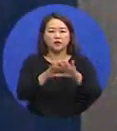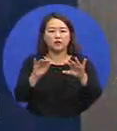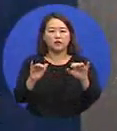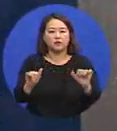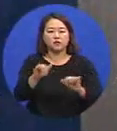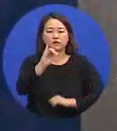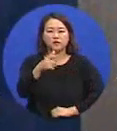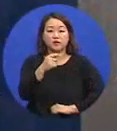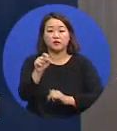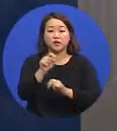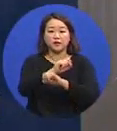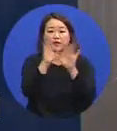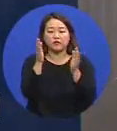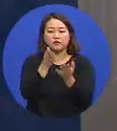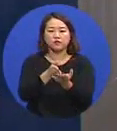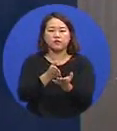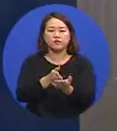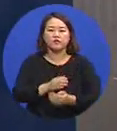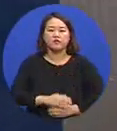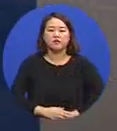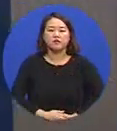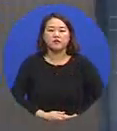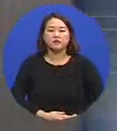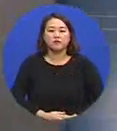안녕하십니까. 수요일 JTV 낮뉴스입니다.